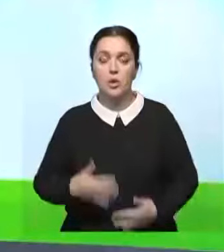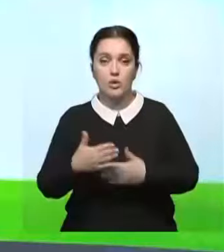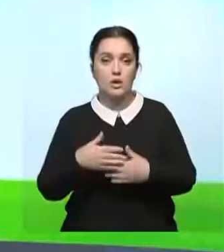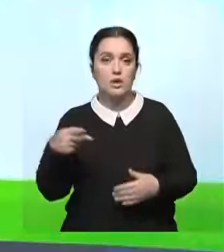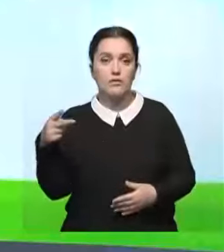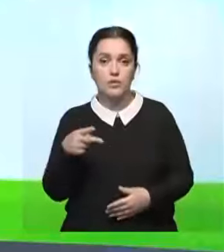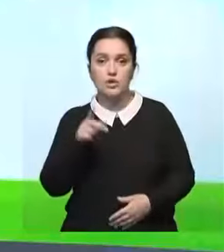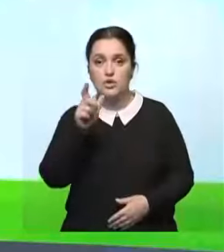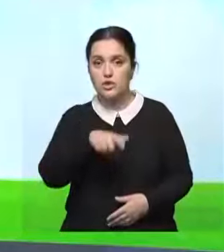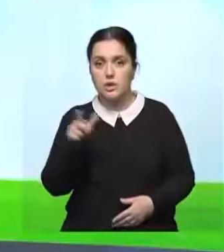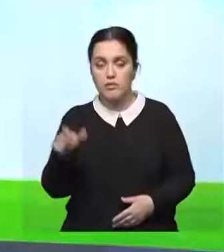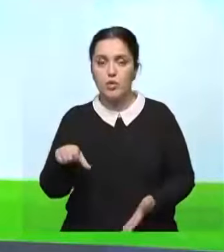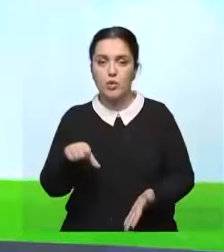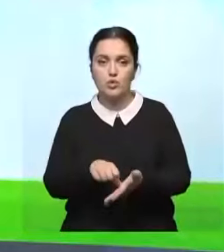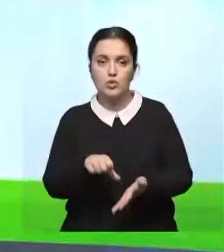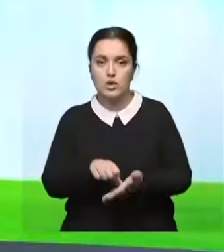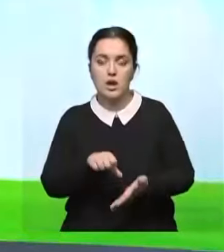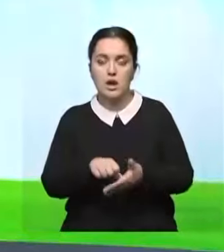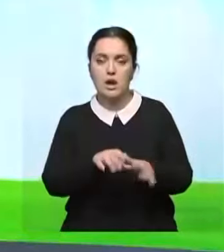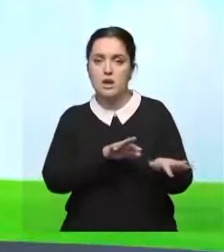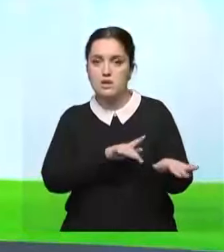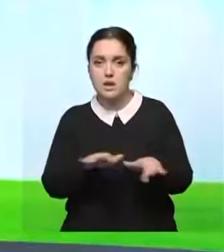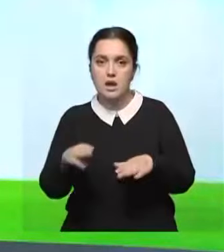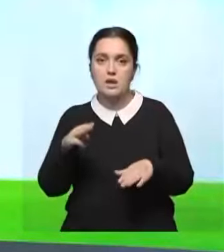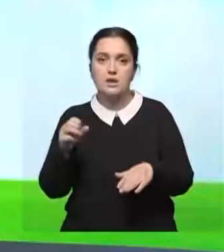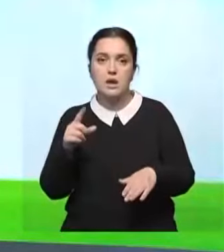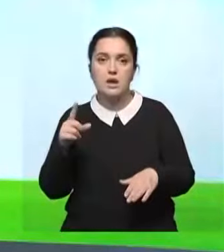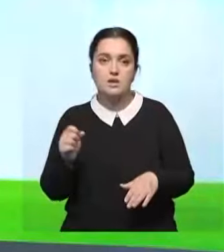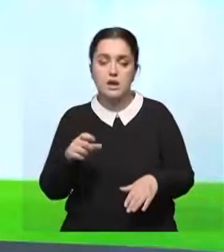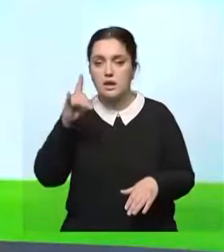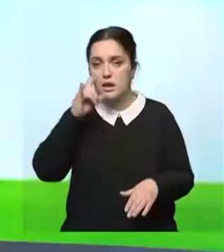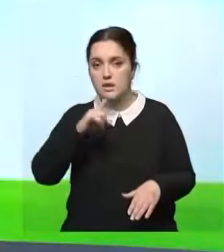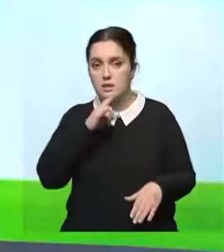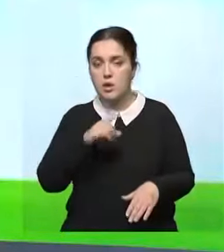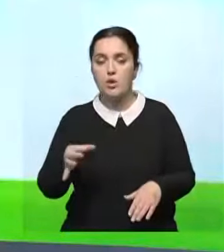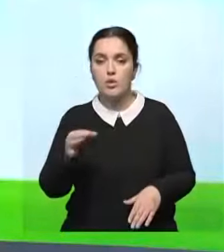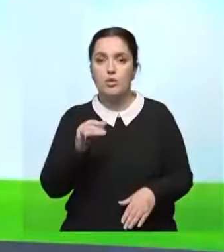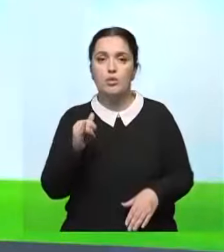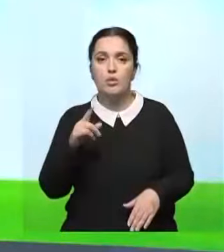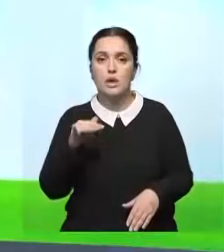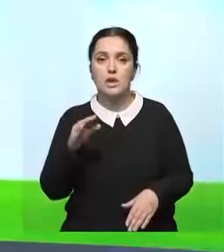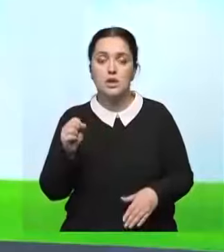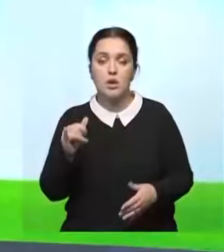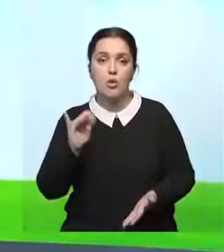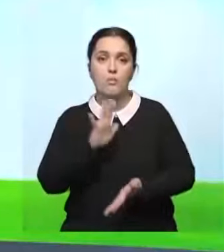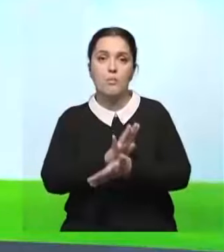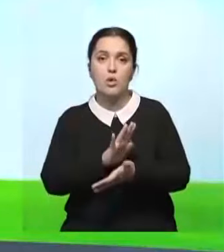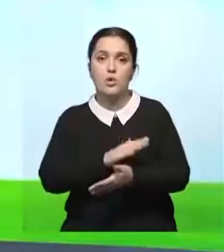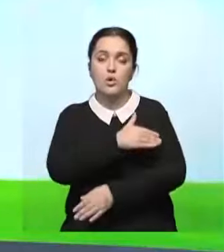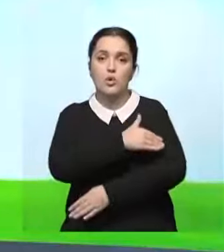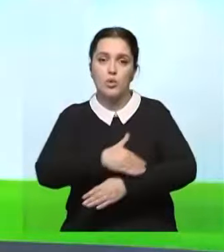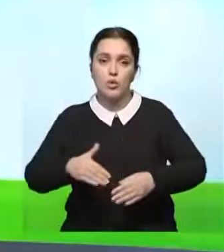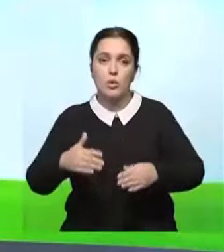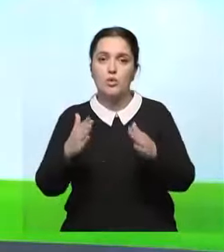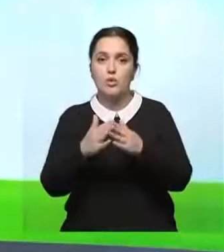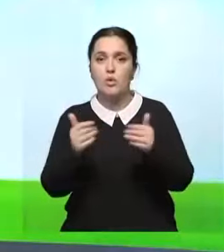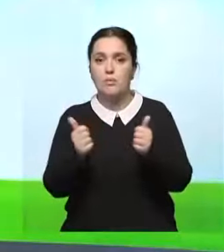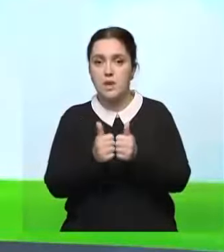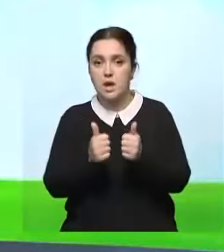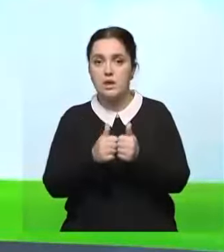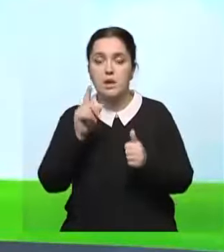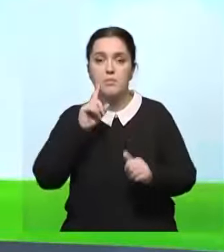Около 2000 человек приняли участие в экологической акции «Таза Казахстан» в области Улутау. От мусора очистили улицы, дворы, арыки и